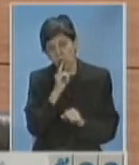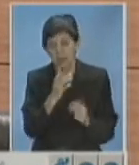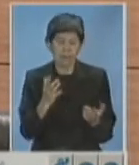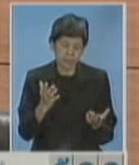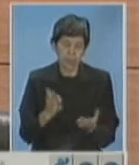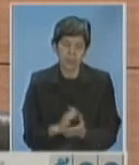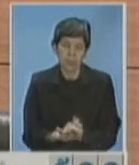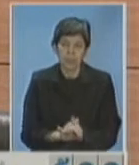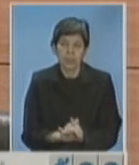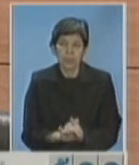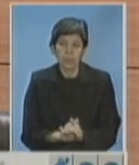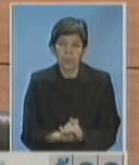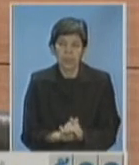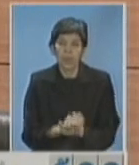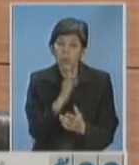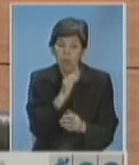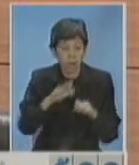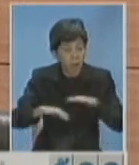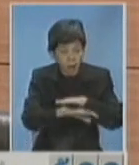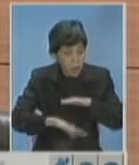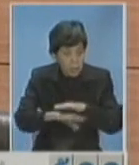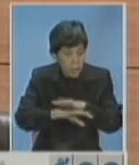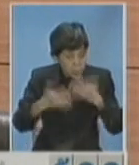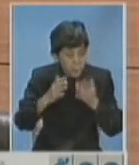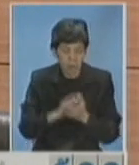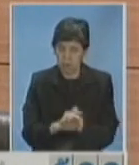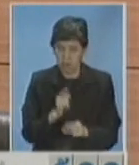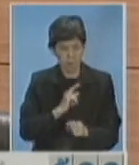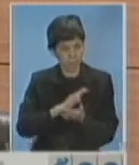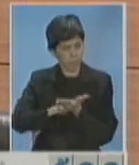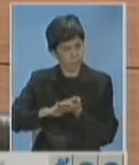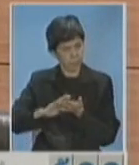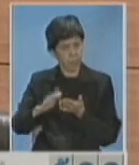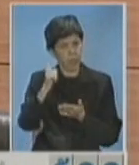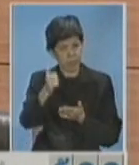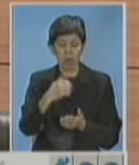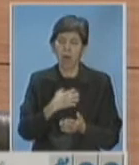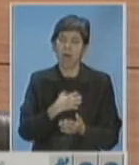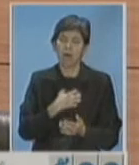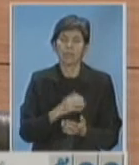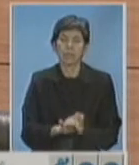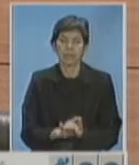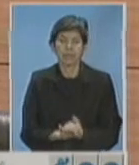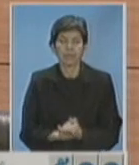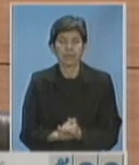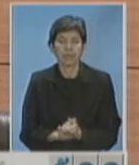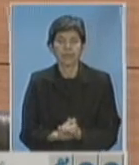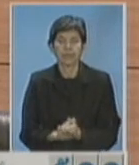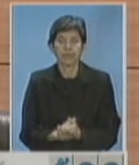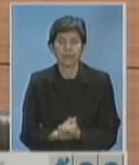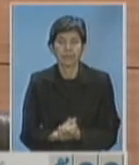ไรเนี่ยนะครับเมื่อไม่มีหลักฐานชัดเจนกรุณารักษามารยาทของสภาผู้แทนราษฎรนะครับด้วยความเคารพครับท่านประธ